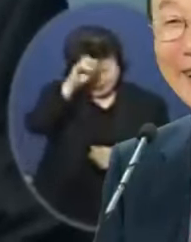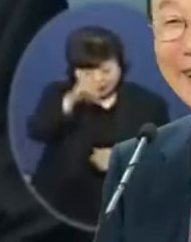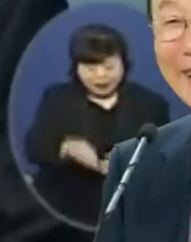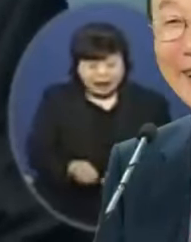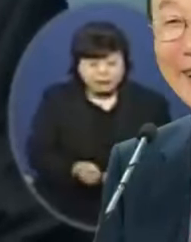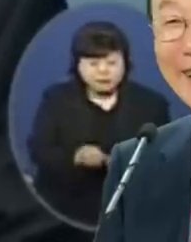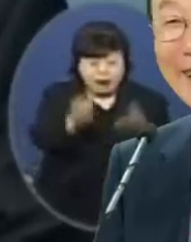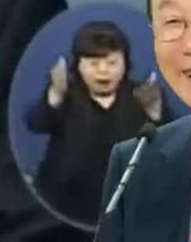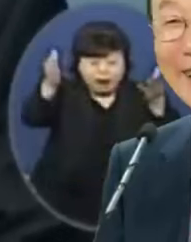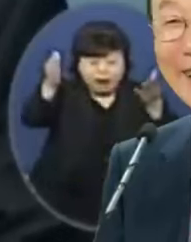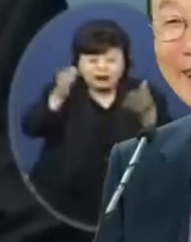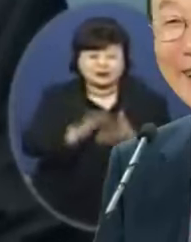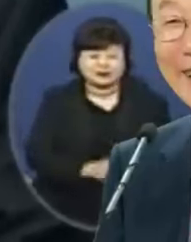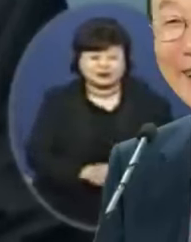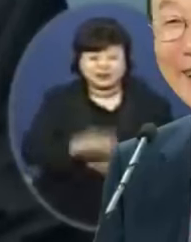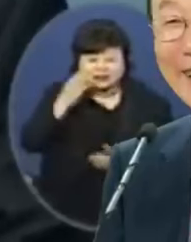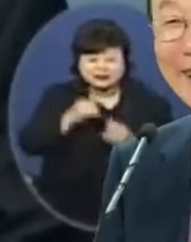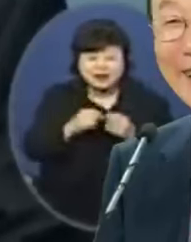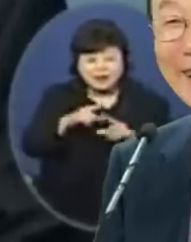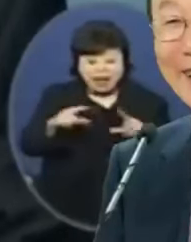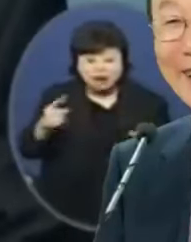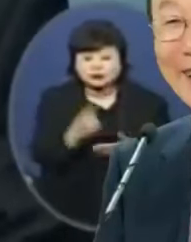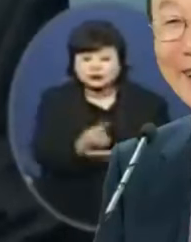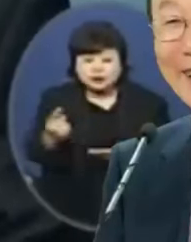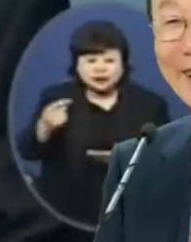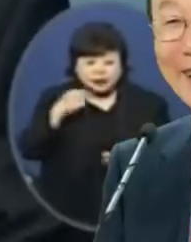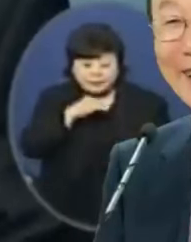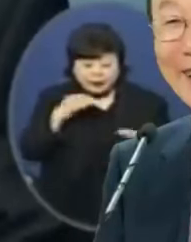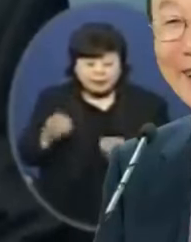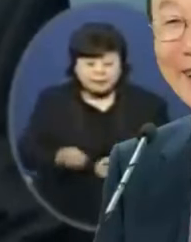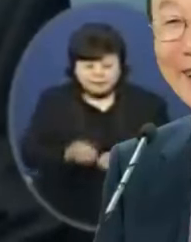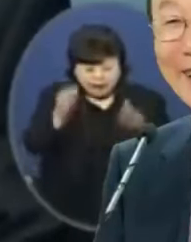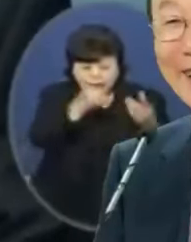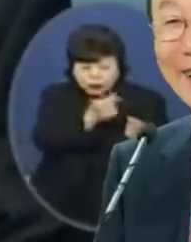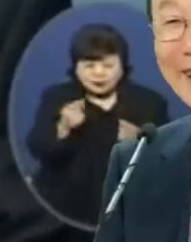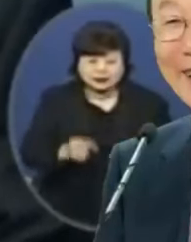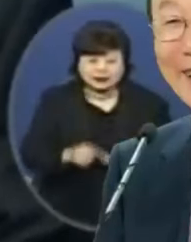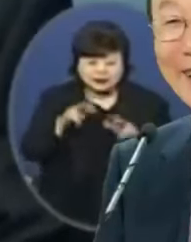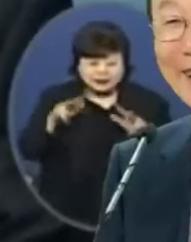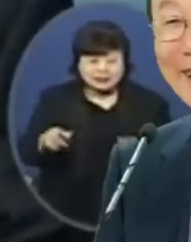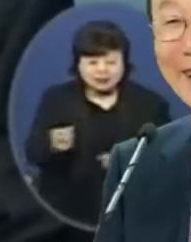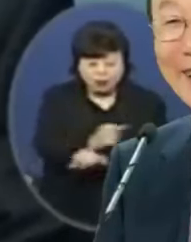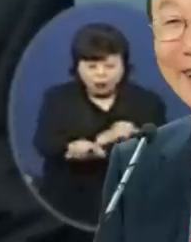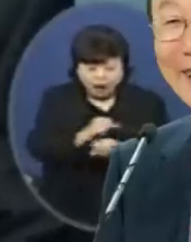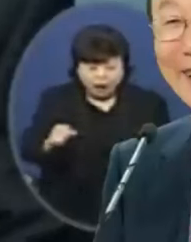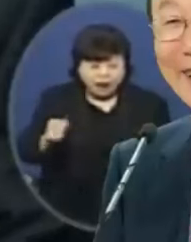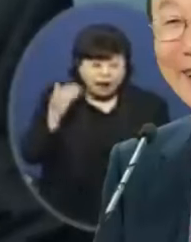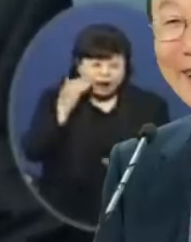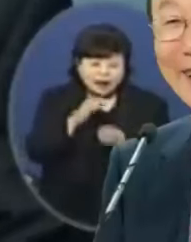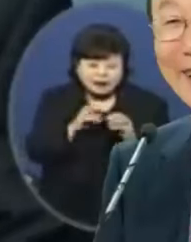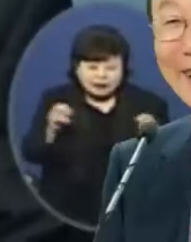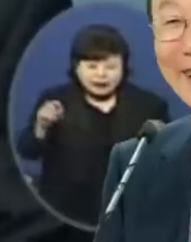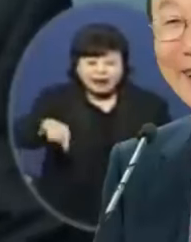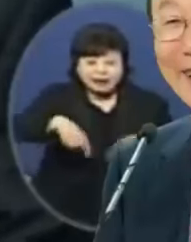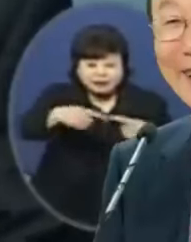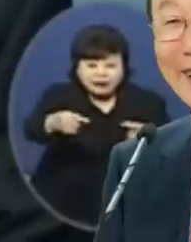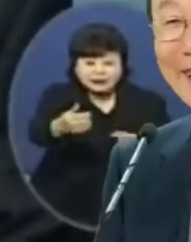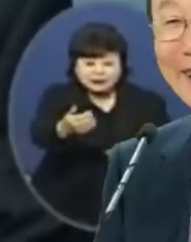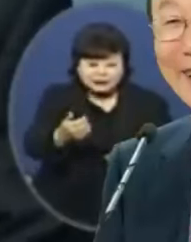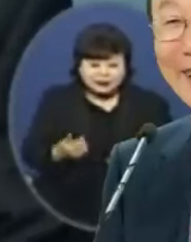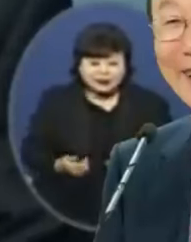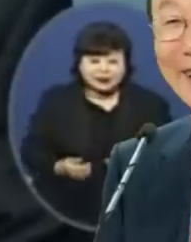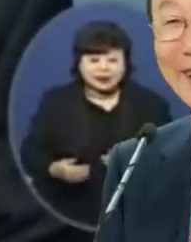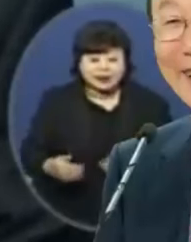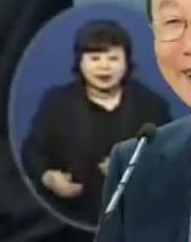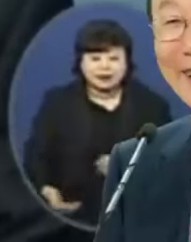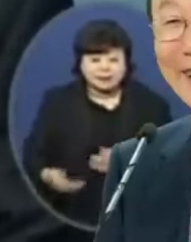하라고 말하셨습니다. 이스라엘이 애굽에 나올 때 홍해가 갈라진 것처럼 이제는 광야에서 적과 꿀이 흐르는 땅에 들어가는데